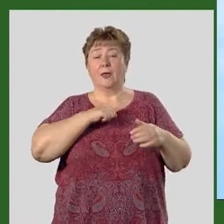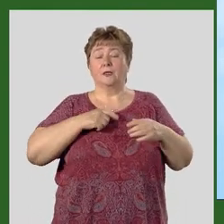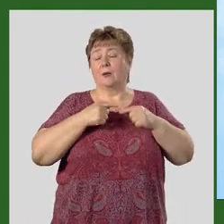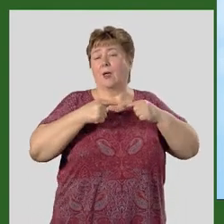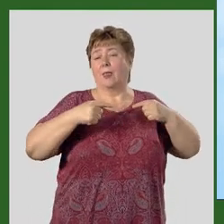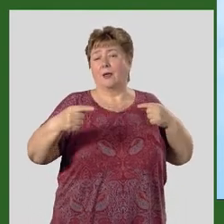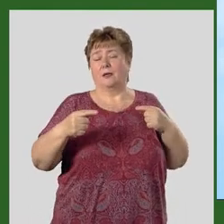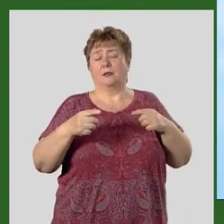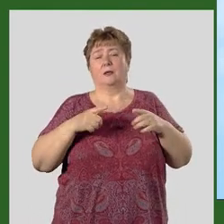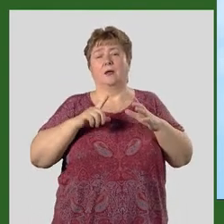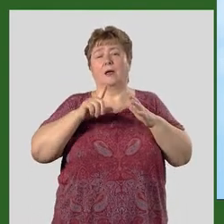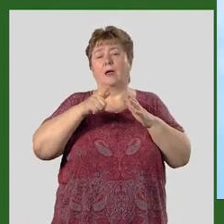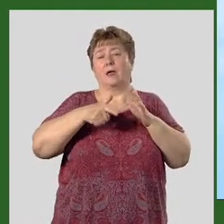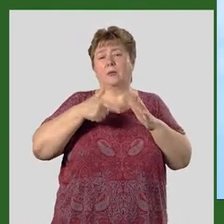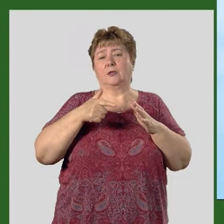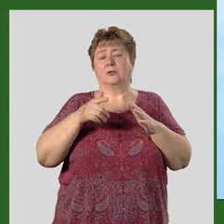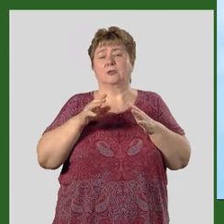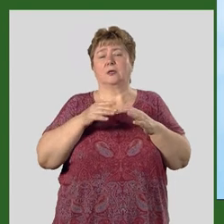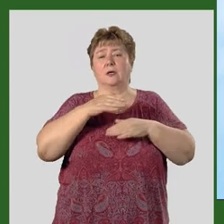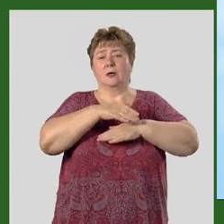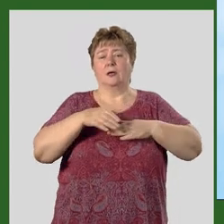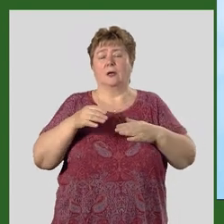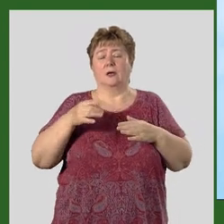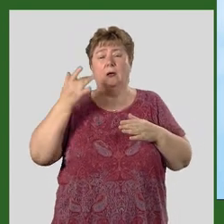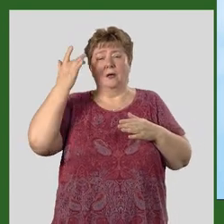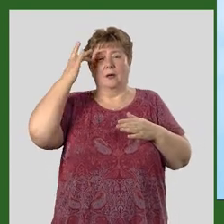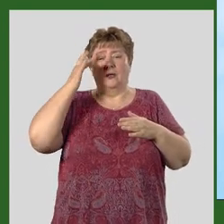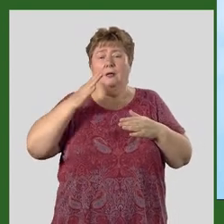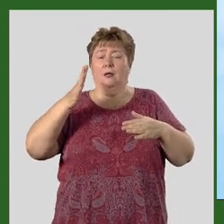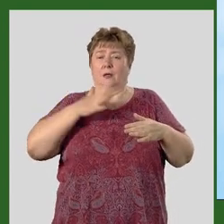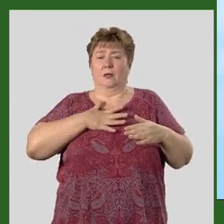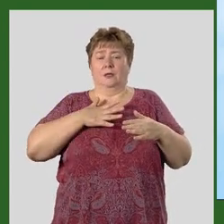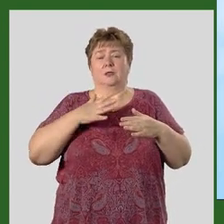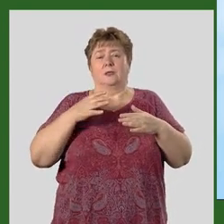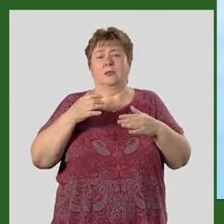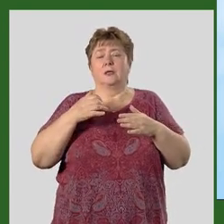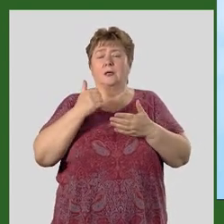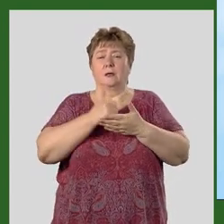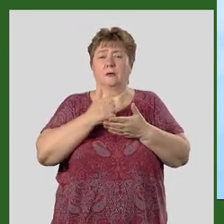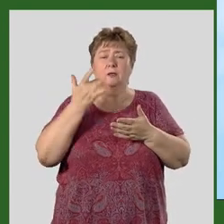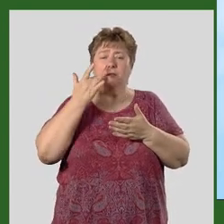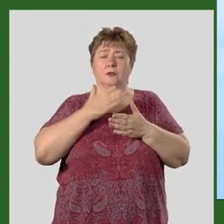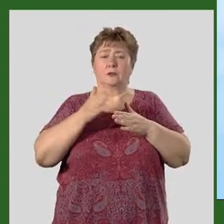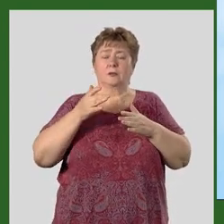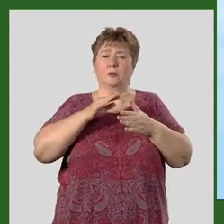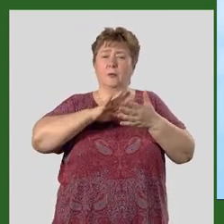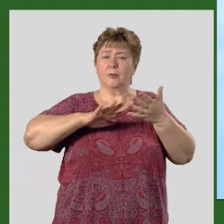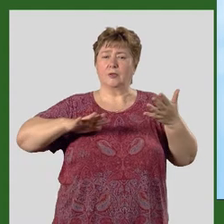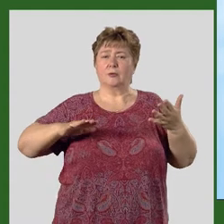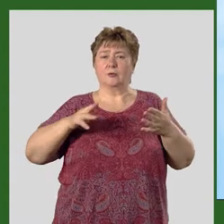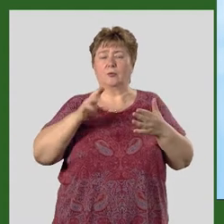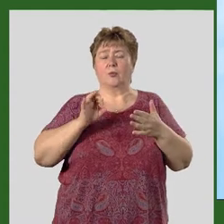Самая длинная из геометрических границ – американо-канадская, основная часть которой протянулась